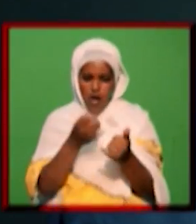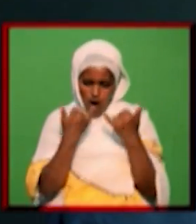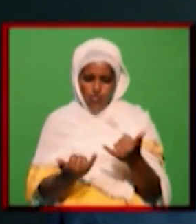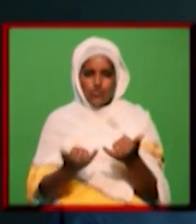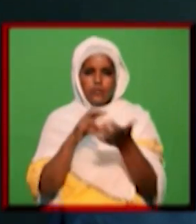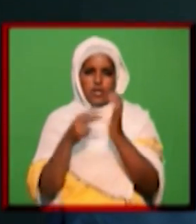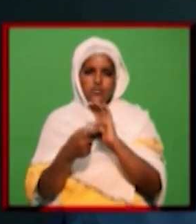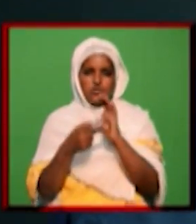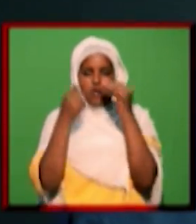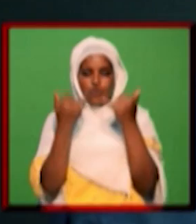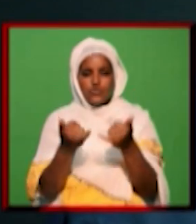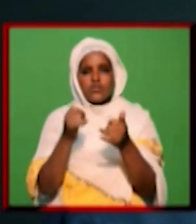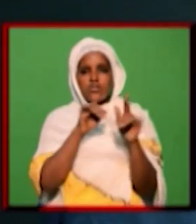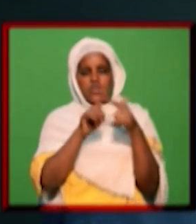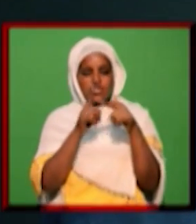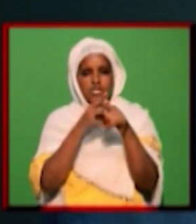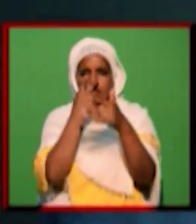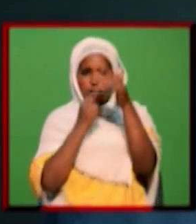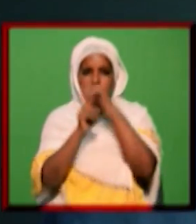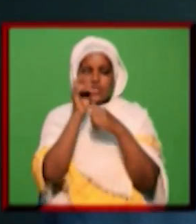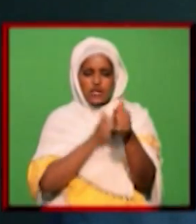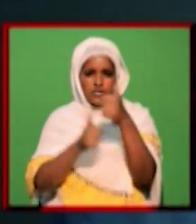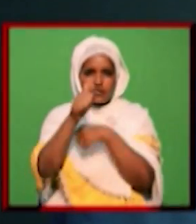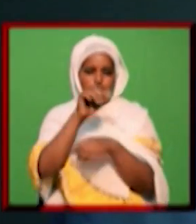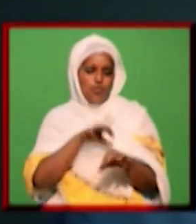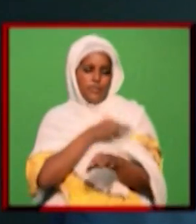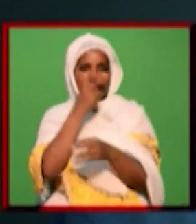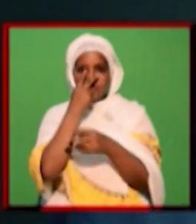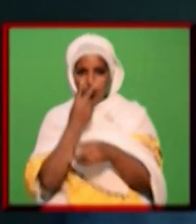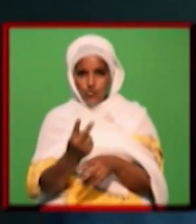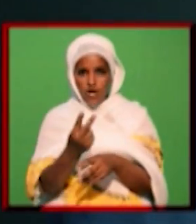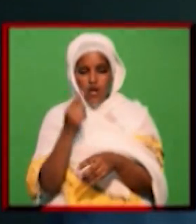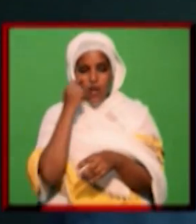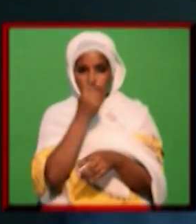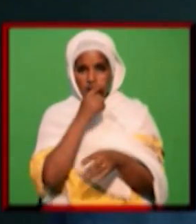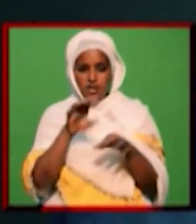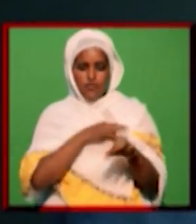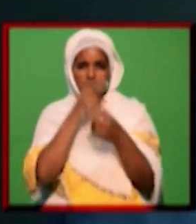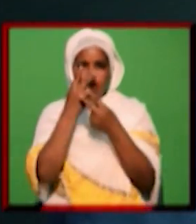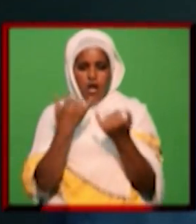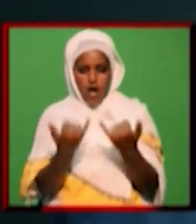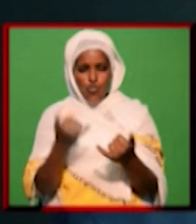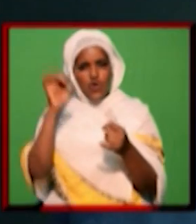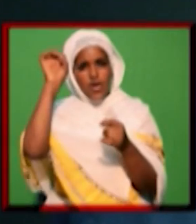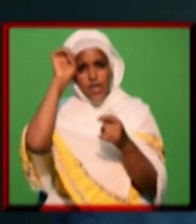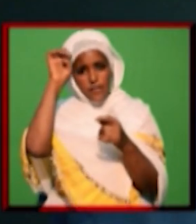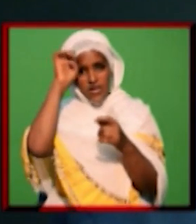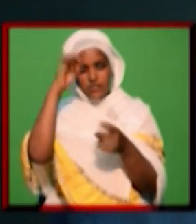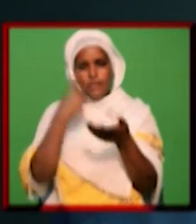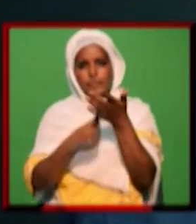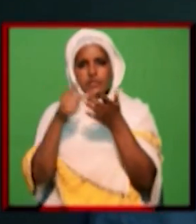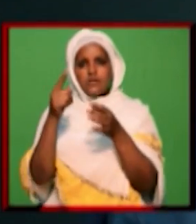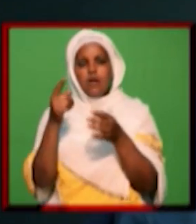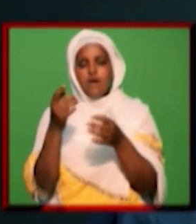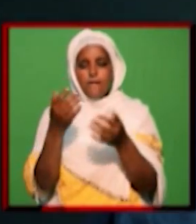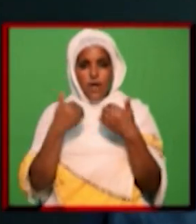كسرتني أنا أهونيا. إنجلي نبيات أسكتهم بعين منفس عيتو تال. بعين منفس أهون إيرمياس. بزيا بس